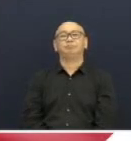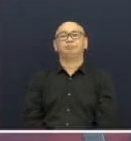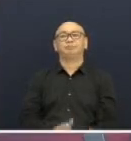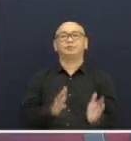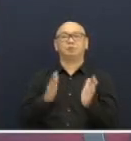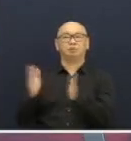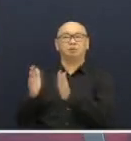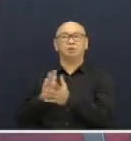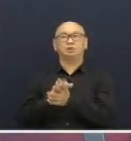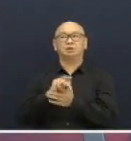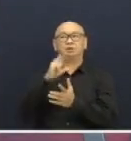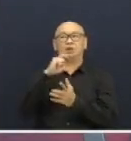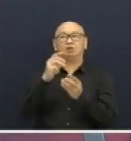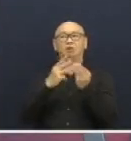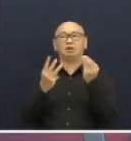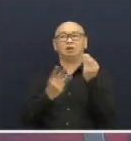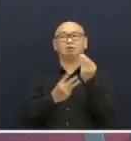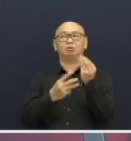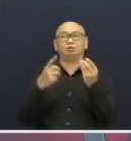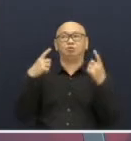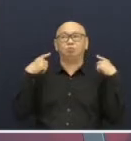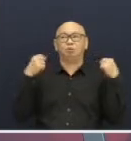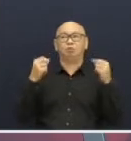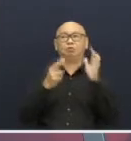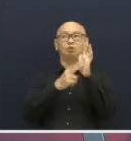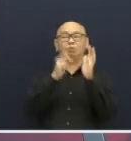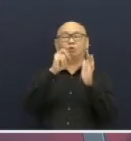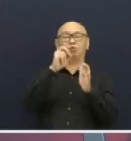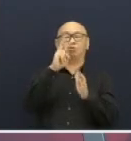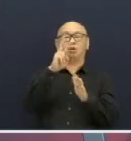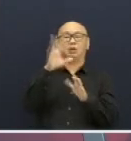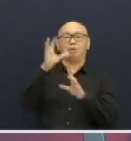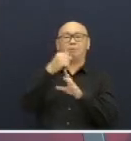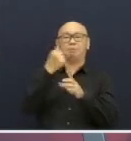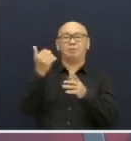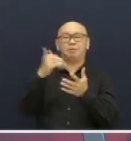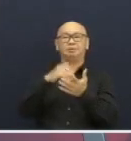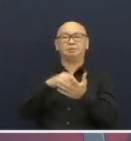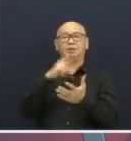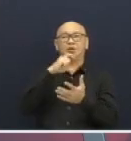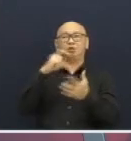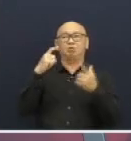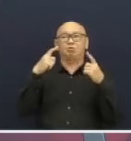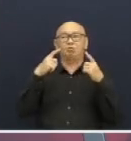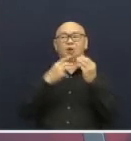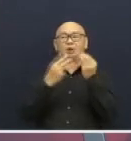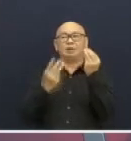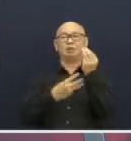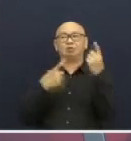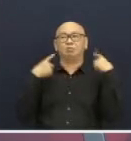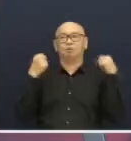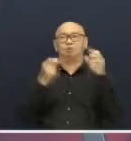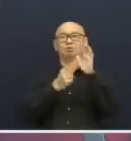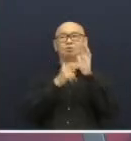selanjutnya calon wakil gubernur nomor urut 2 menanggapi balik calon wakil gubernur nomor urut 1. Waktunya